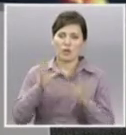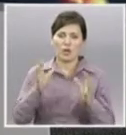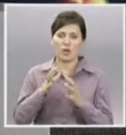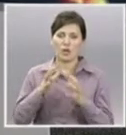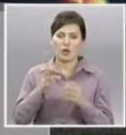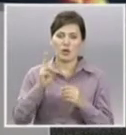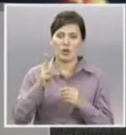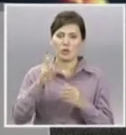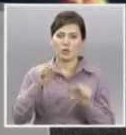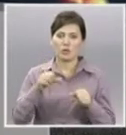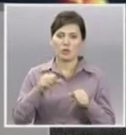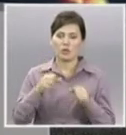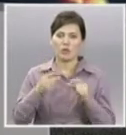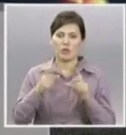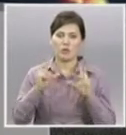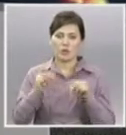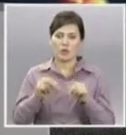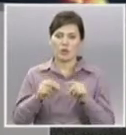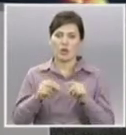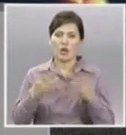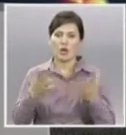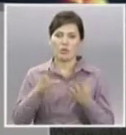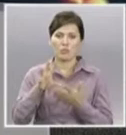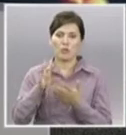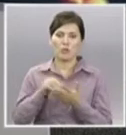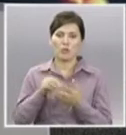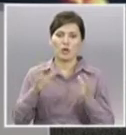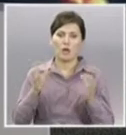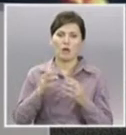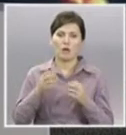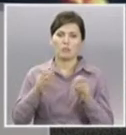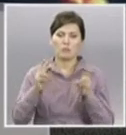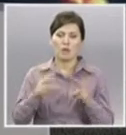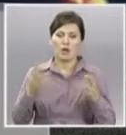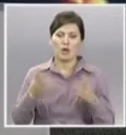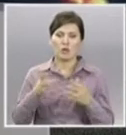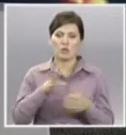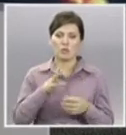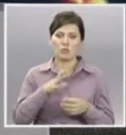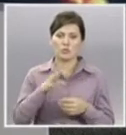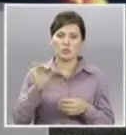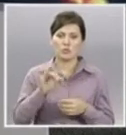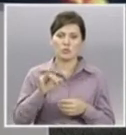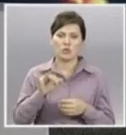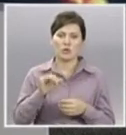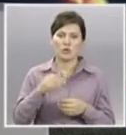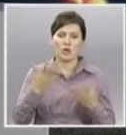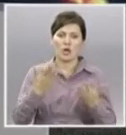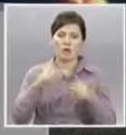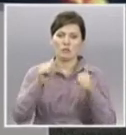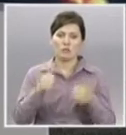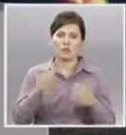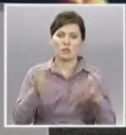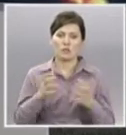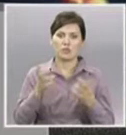сақталатындығына кім кепілдік беріледі біріншіден. Оны қандай үлгіде сақтау керек, оның маманы қандай маман болу керек, ол қай форматта сақталу